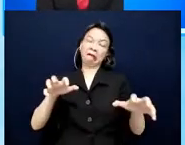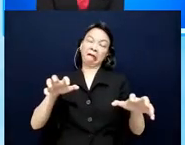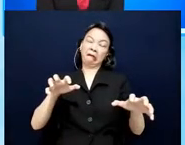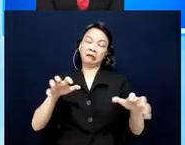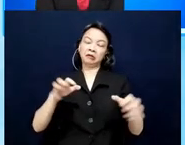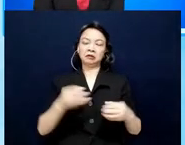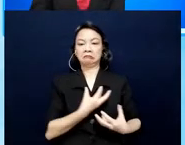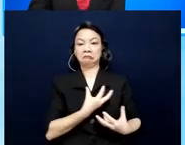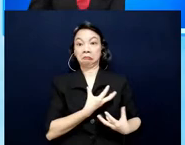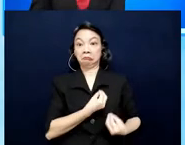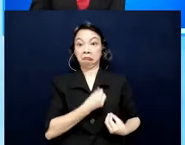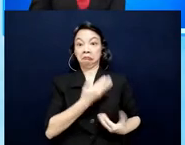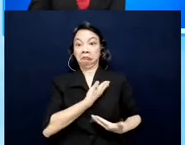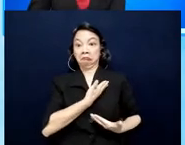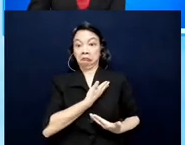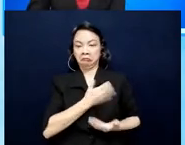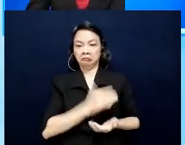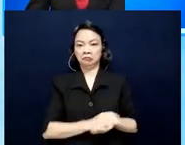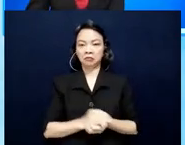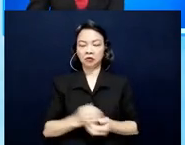jantung, kanker, DM.